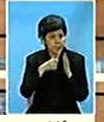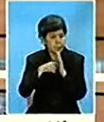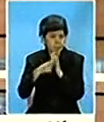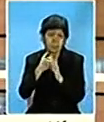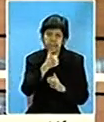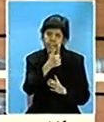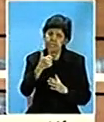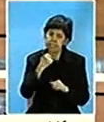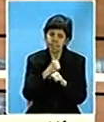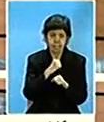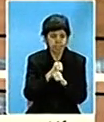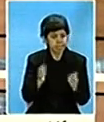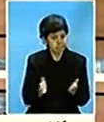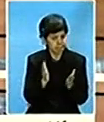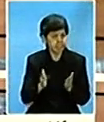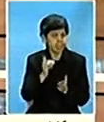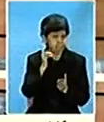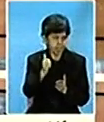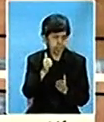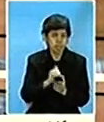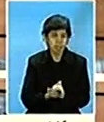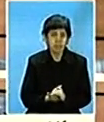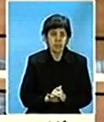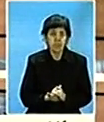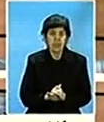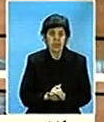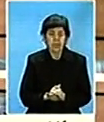พอในการที่จะให้การสนับสนุนตรงนี้นะครับแล้วก็ตาม